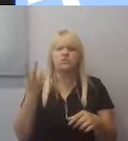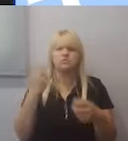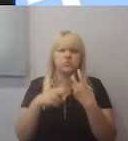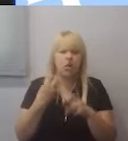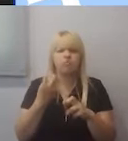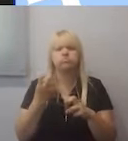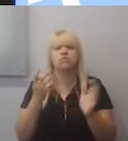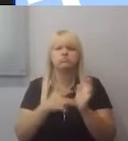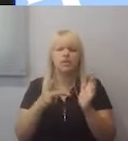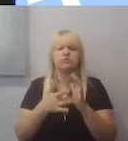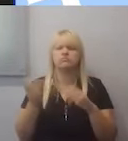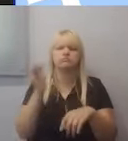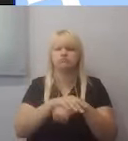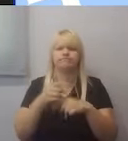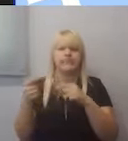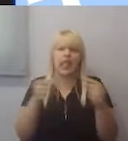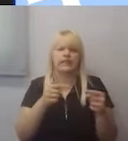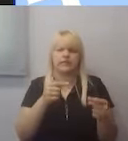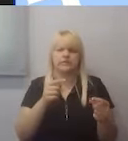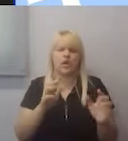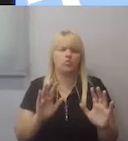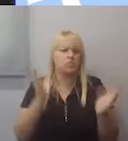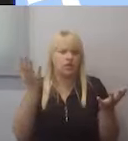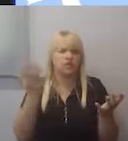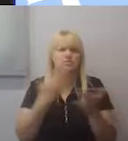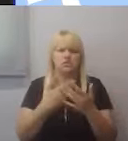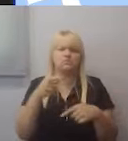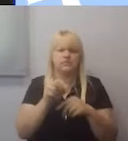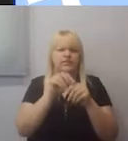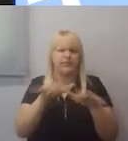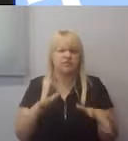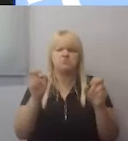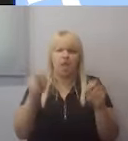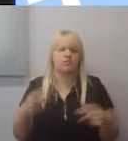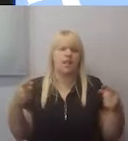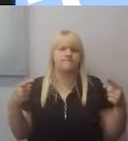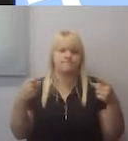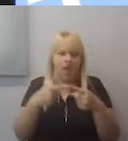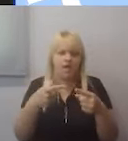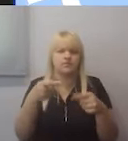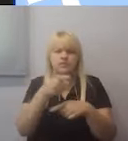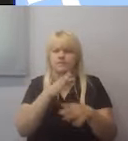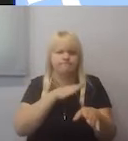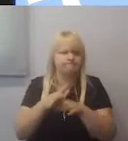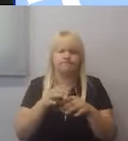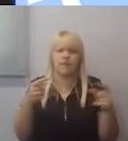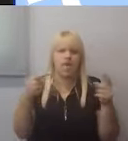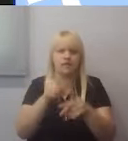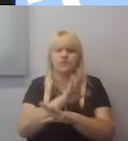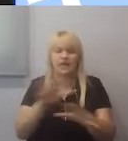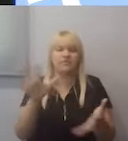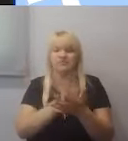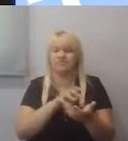kad civilā infrastruktūra tiek speciāli mērķēta ja ka tas ir absolūts mērķis nevis iznīcināt